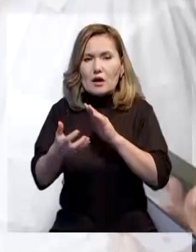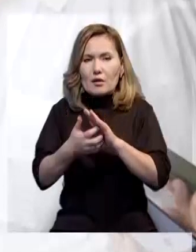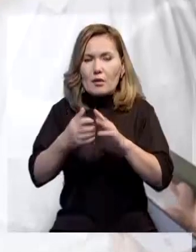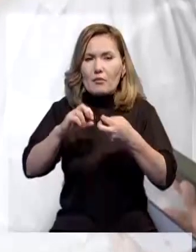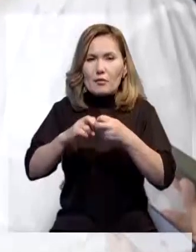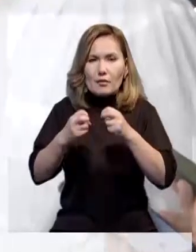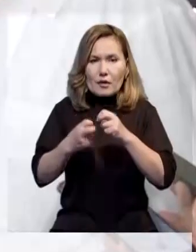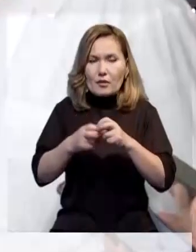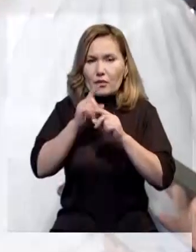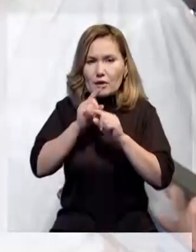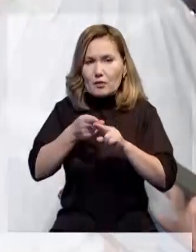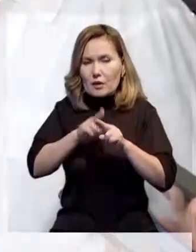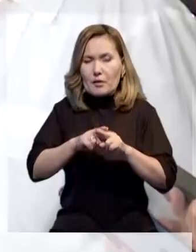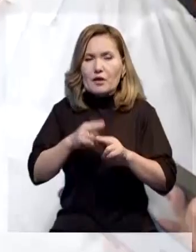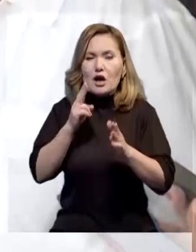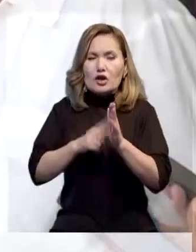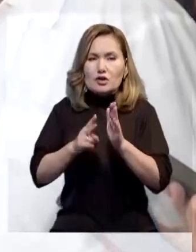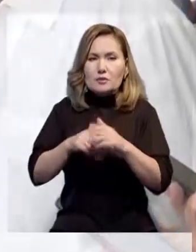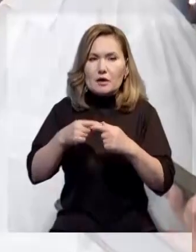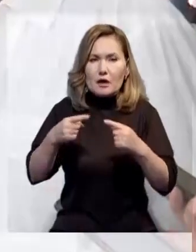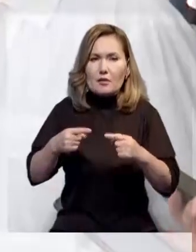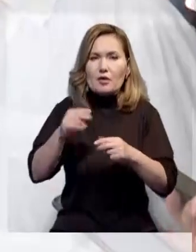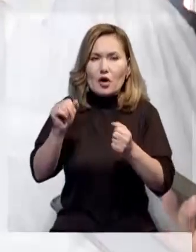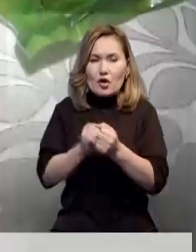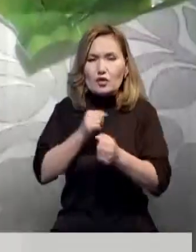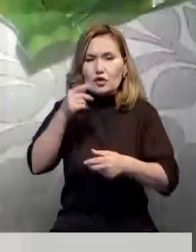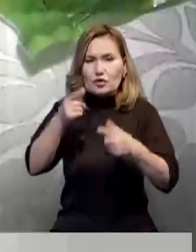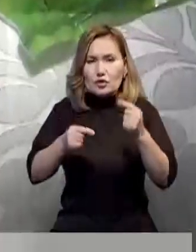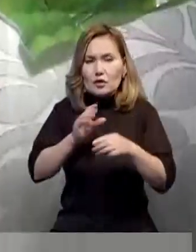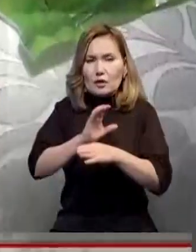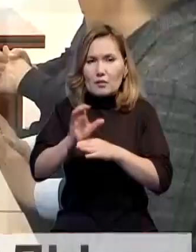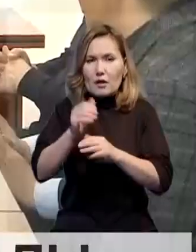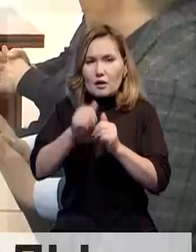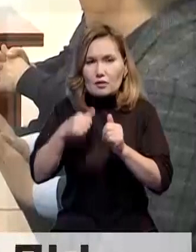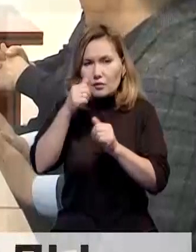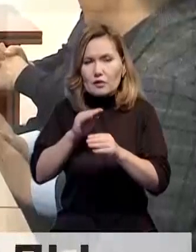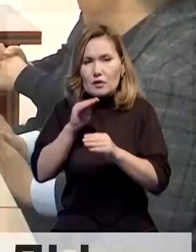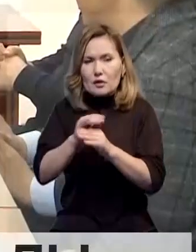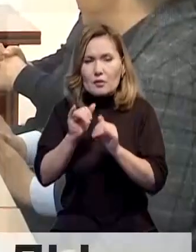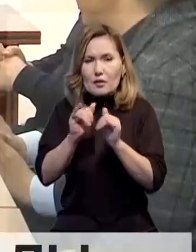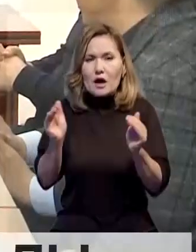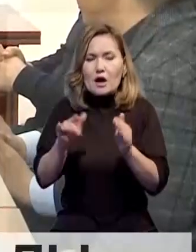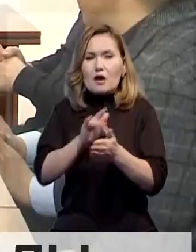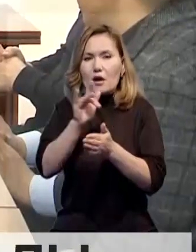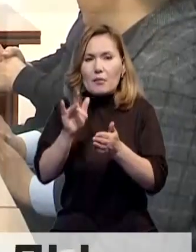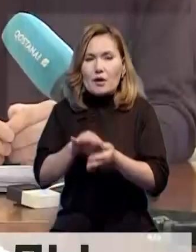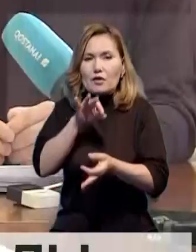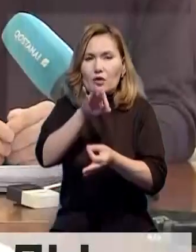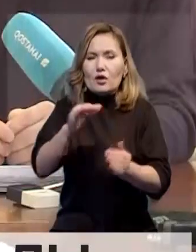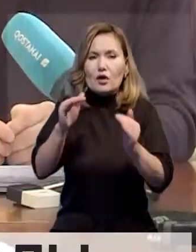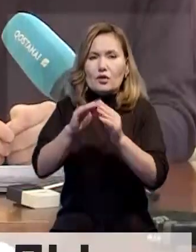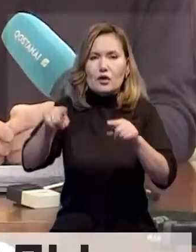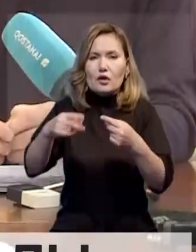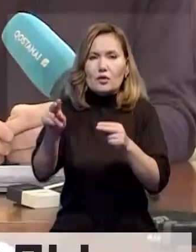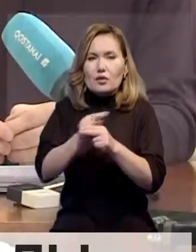сүт шығаруға көшуіміз керек. Қазір біз 70-ке жуық өнім түрін шығарамыз. Ассортиментті жыл сайын ұлғайтамыз. Шағын шаһарда қаңырап бос қалған үйлерді қалпына